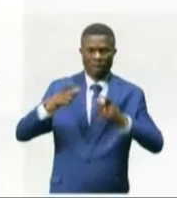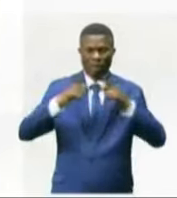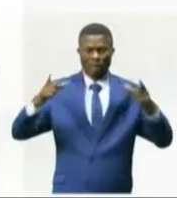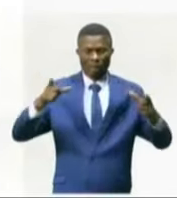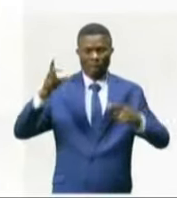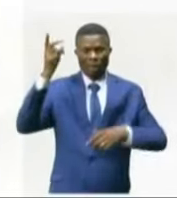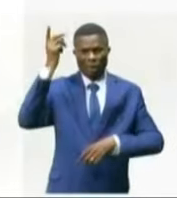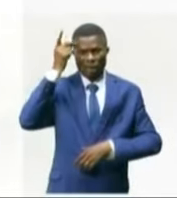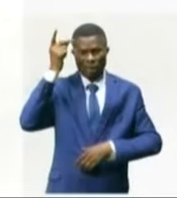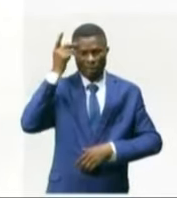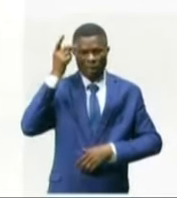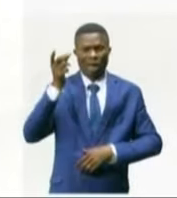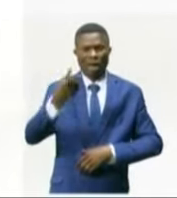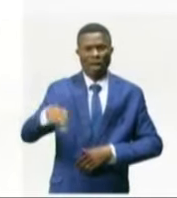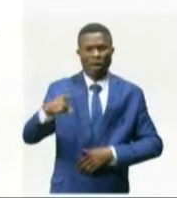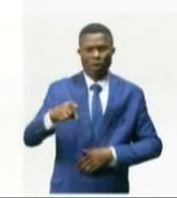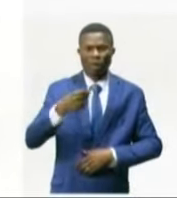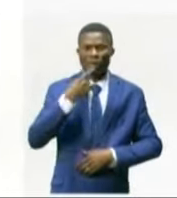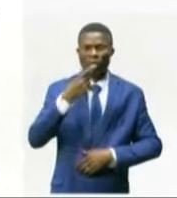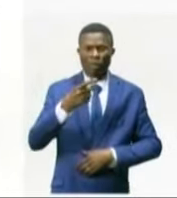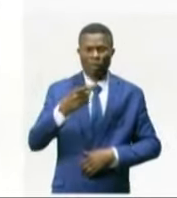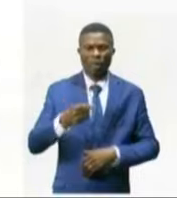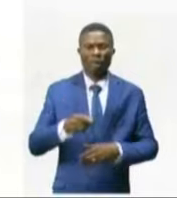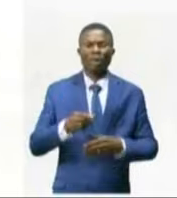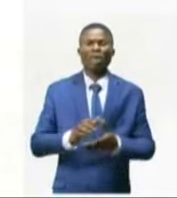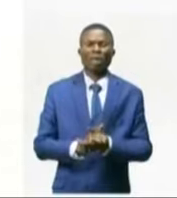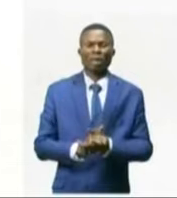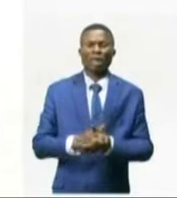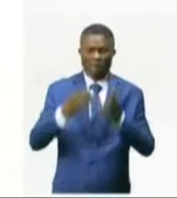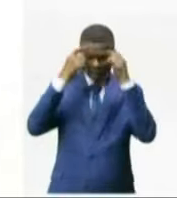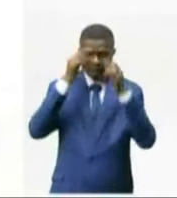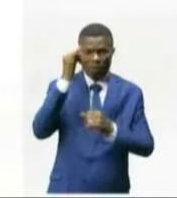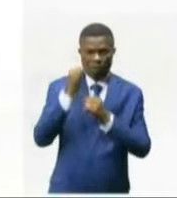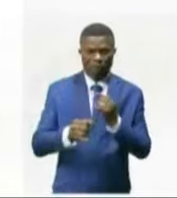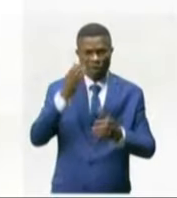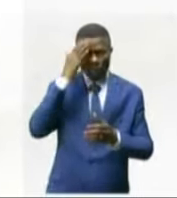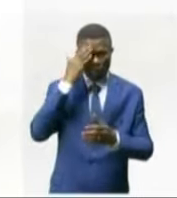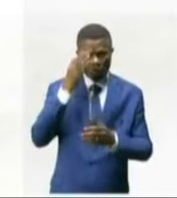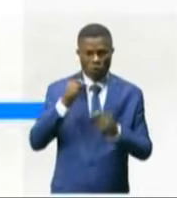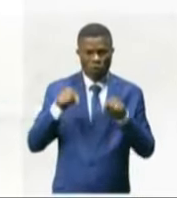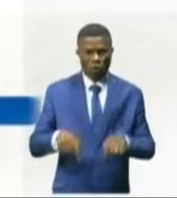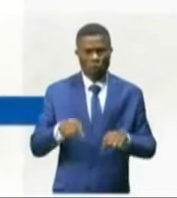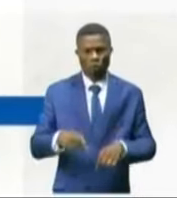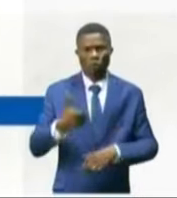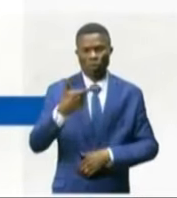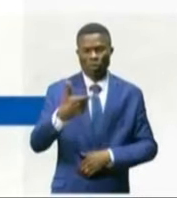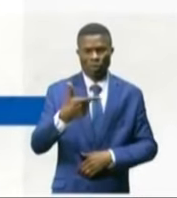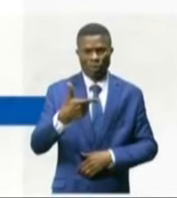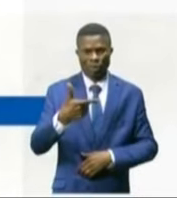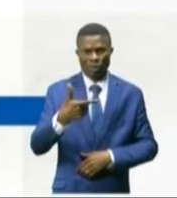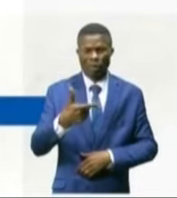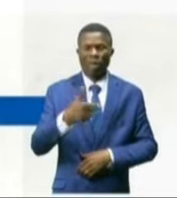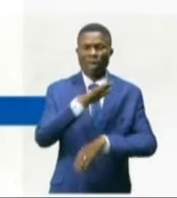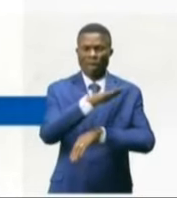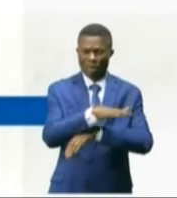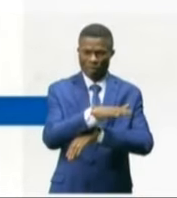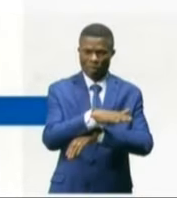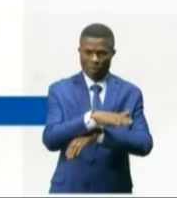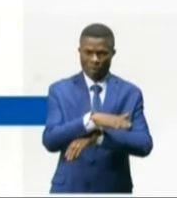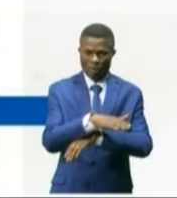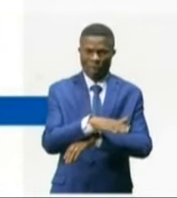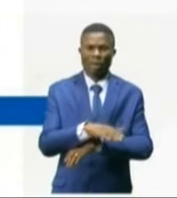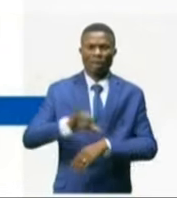instance de Kinshasa-Gombe dit que le verdict sera finalement connu ce 27 février, affirme maître